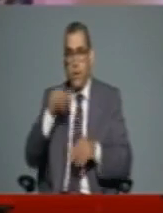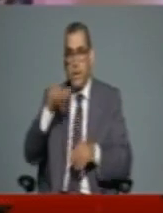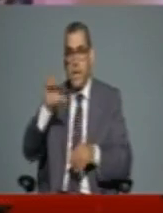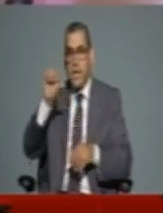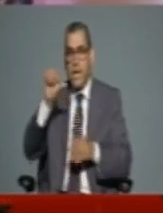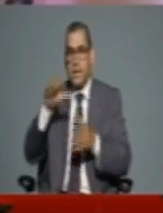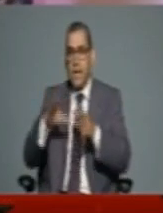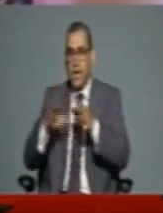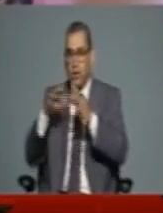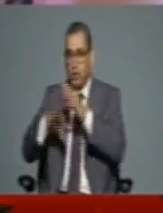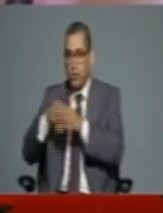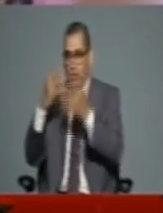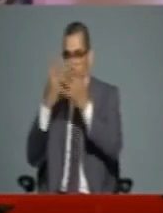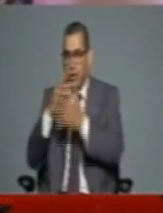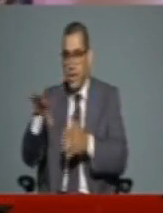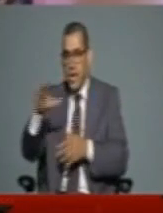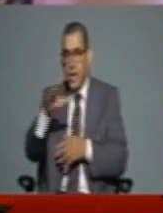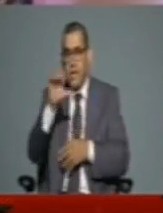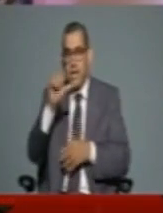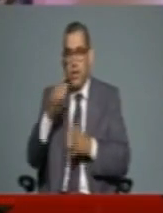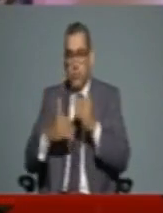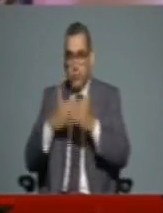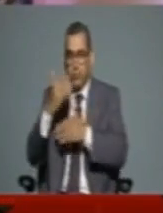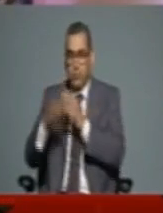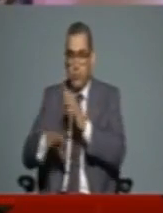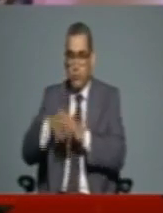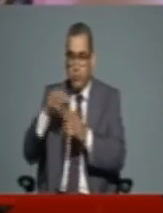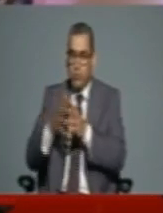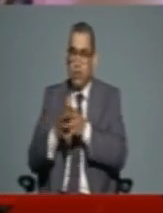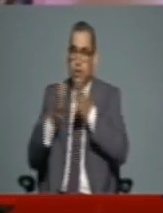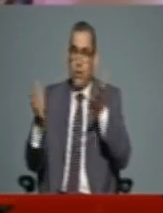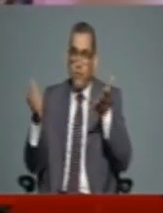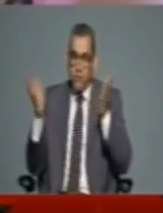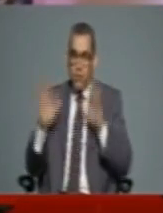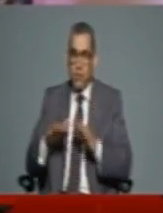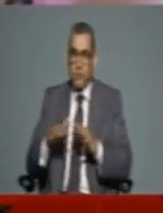ورفعنا القدرات الانتاجيه بتاعتها من